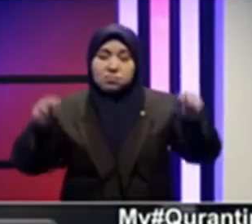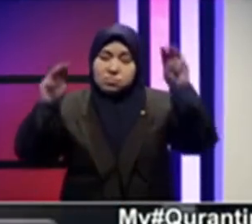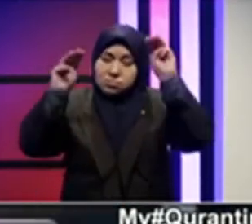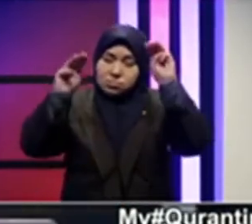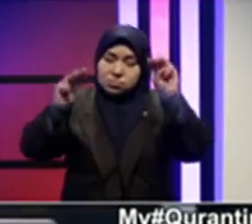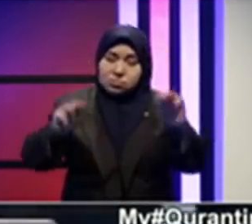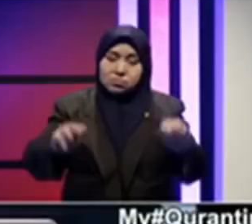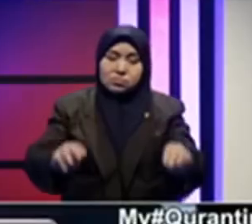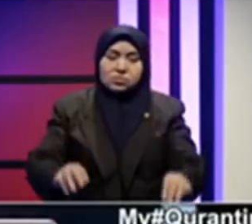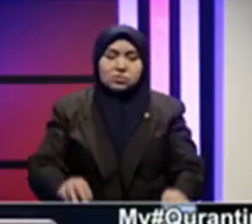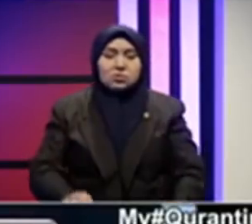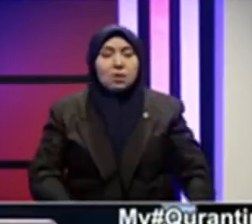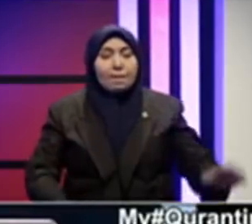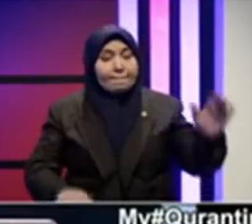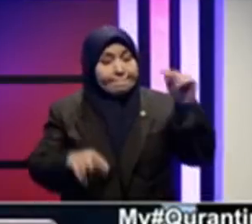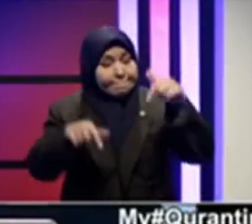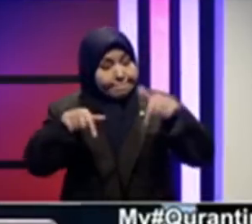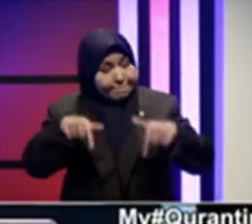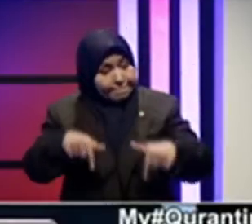khawfun